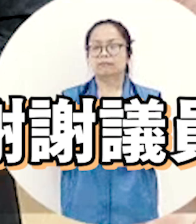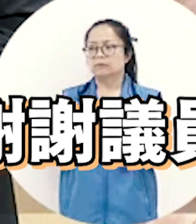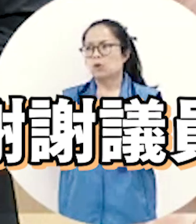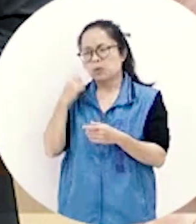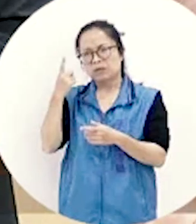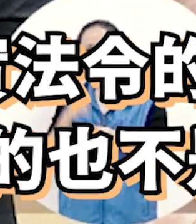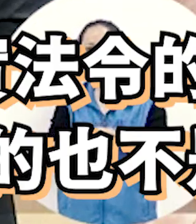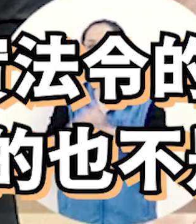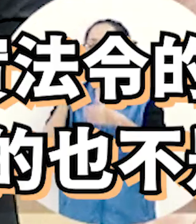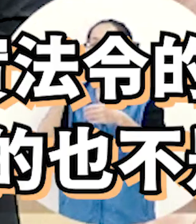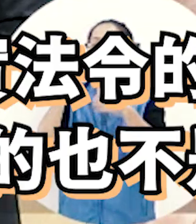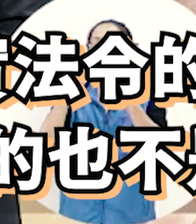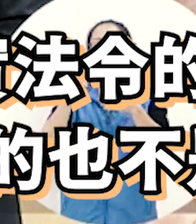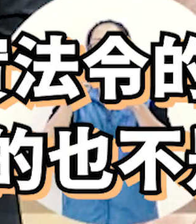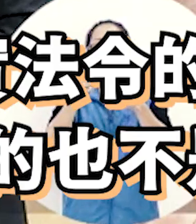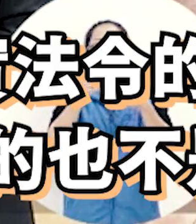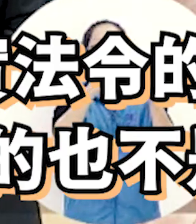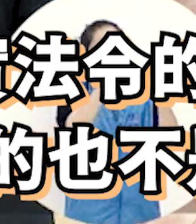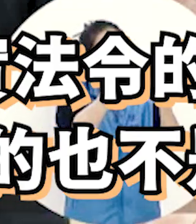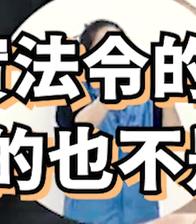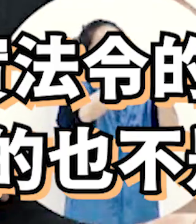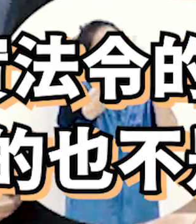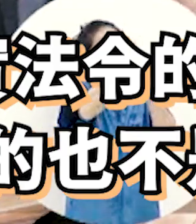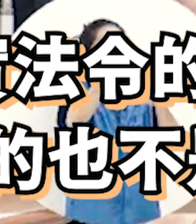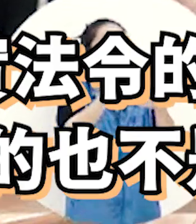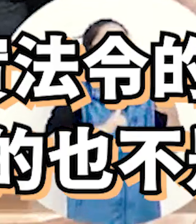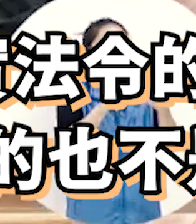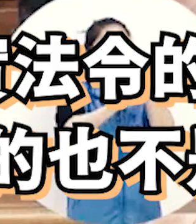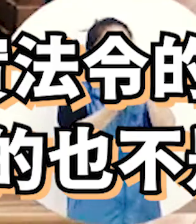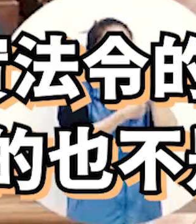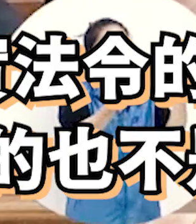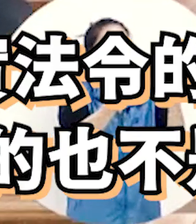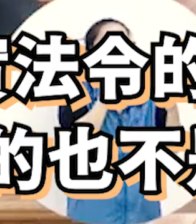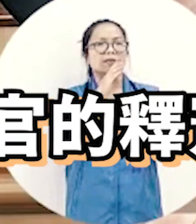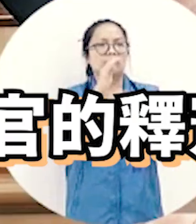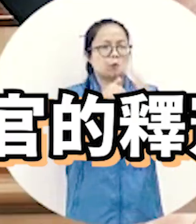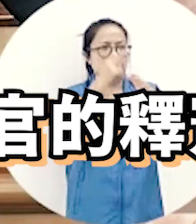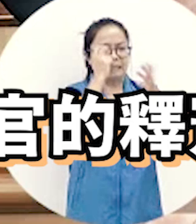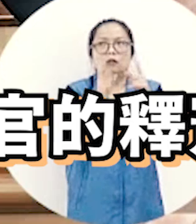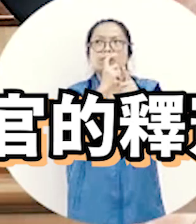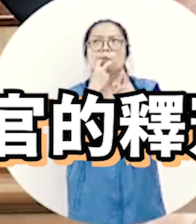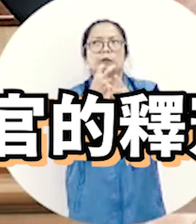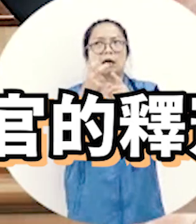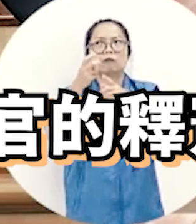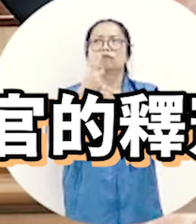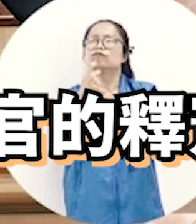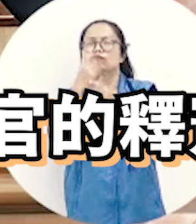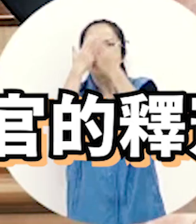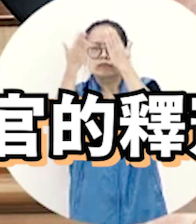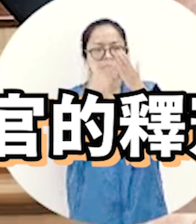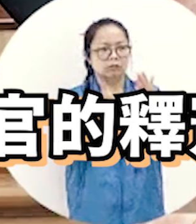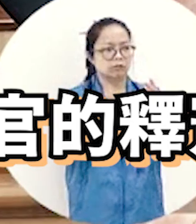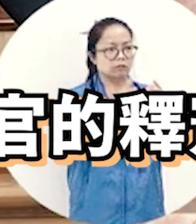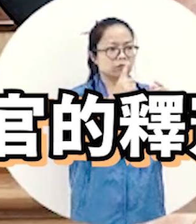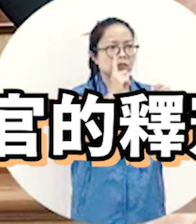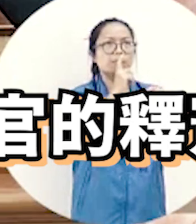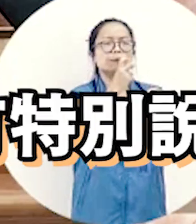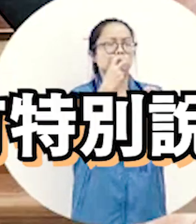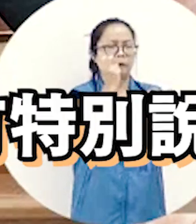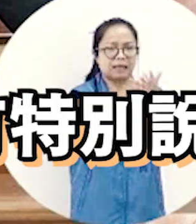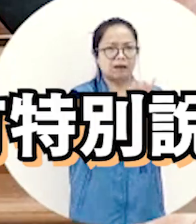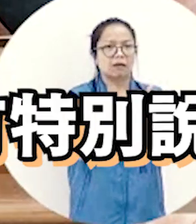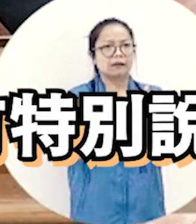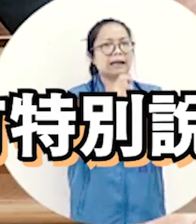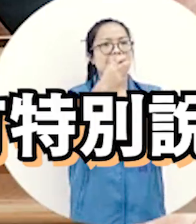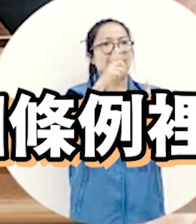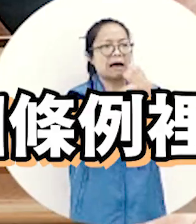是什么。 谢谢议员。其实法令的问题刚刚您讲的也不是没有道理，那在大法官的释宪案738